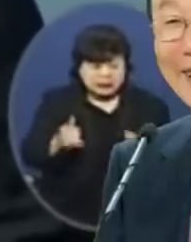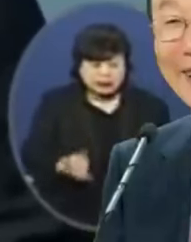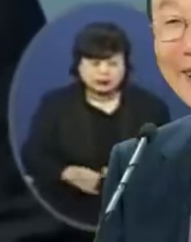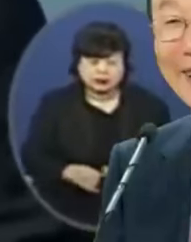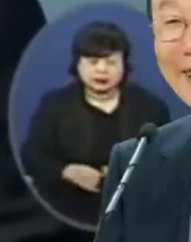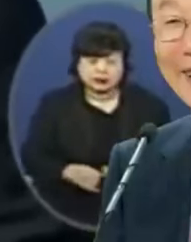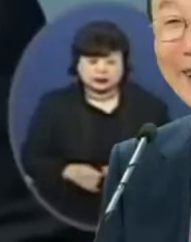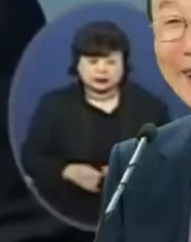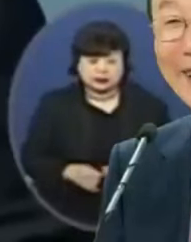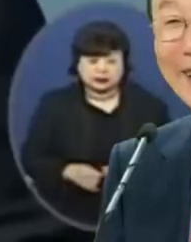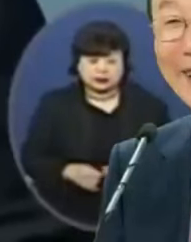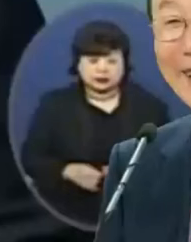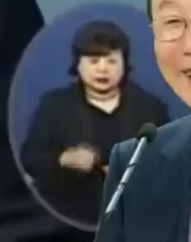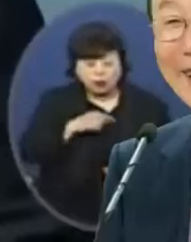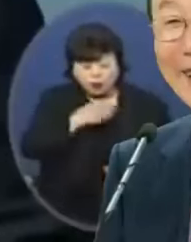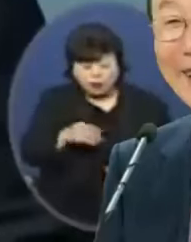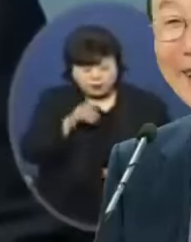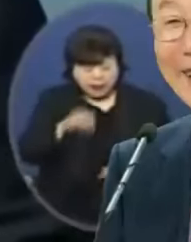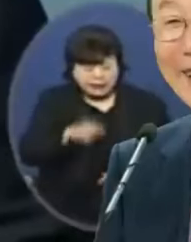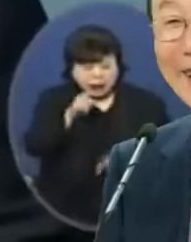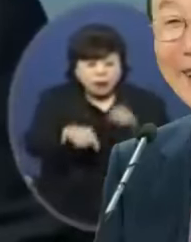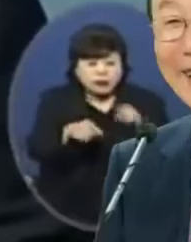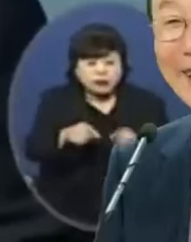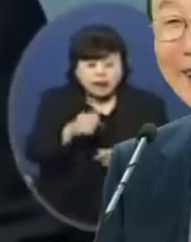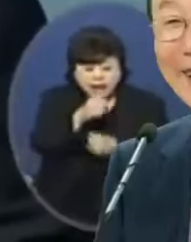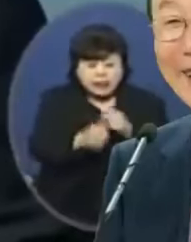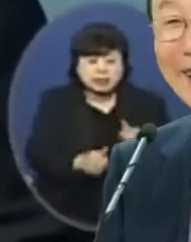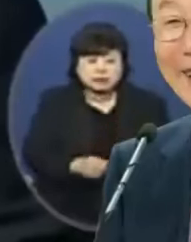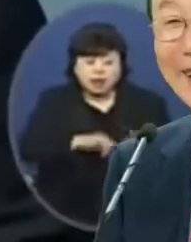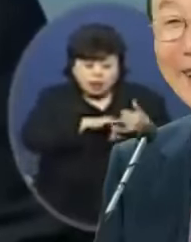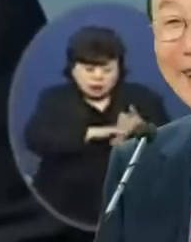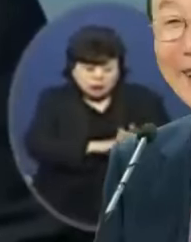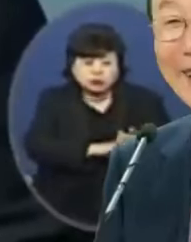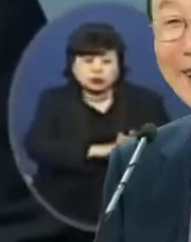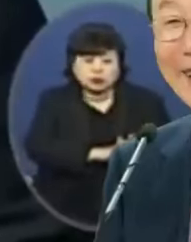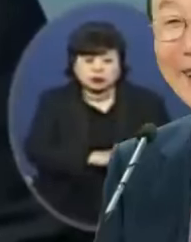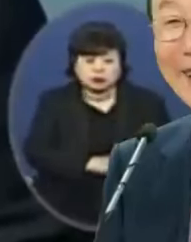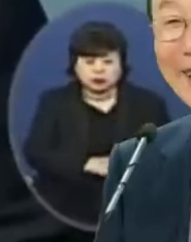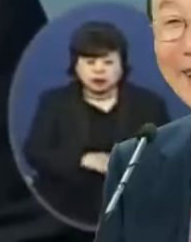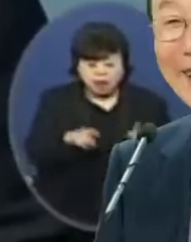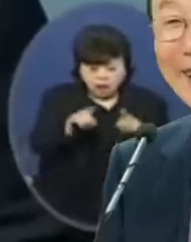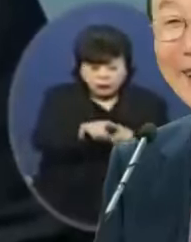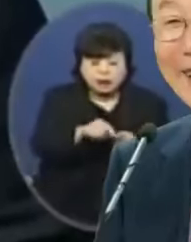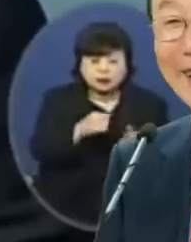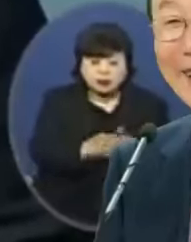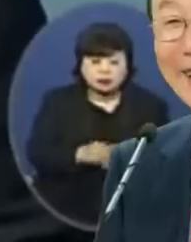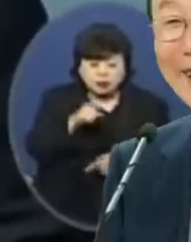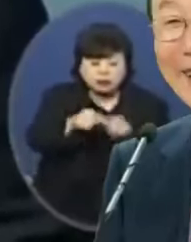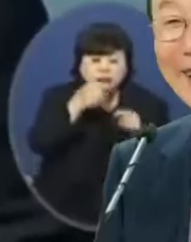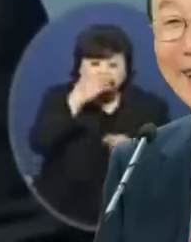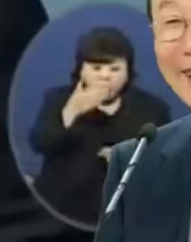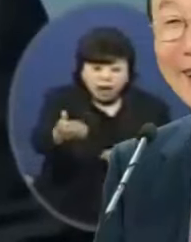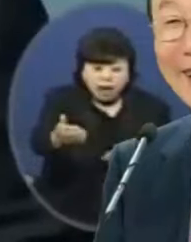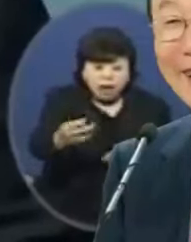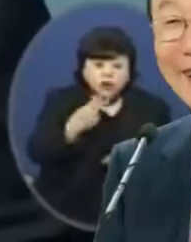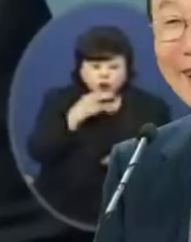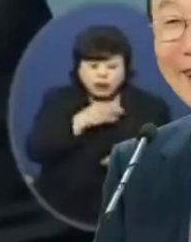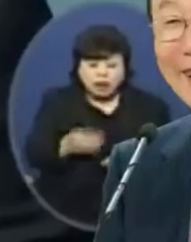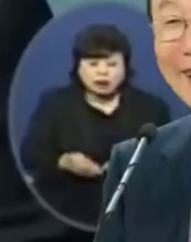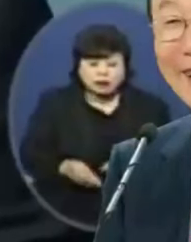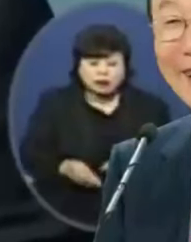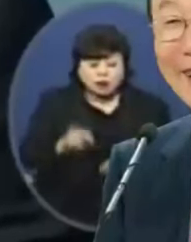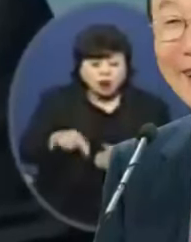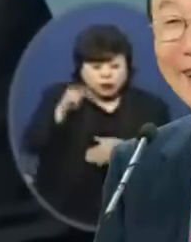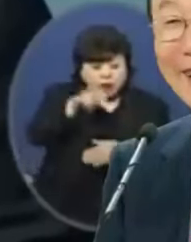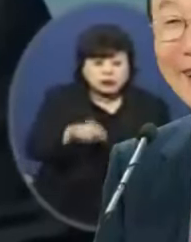어떻게 홍해수를 건넸습니까? 하나님과 언약을 맺었기 때문에 하나님이 같이 계신 홍해수를 건너갔지요. 요단강을 어떻게